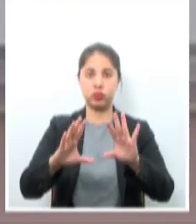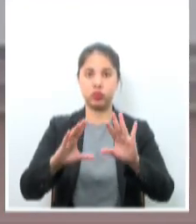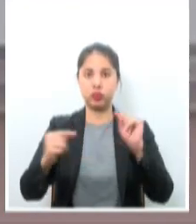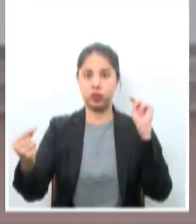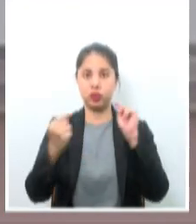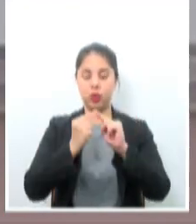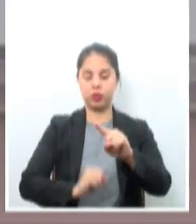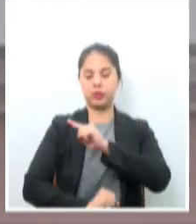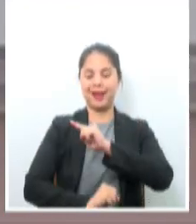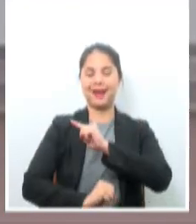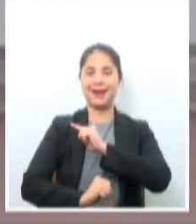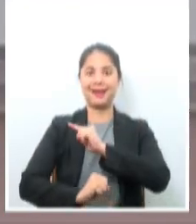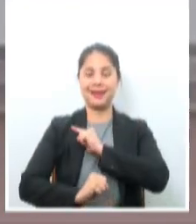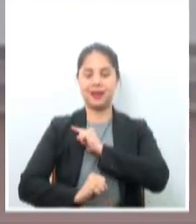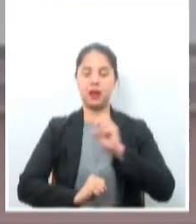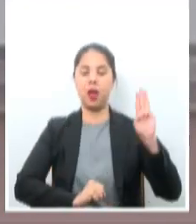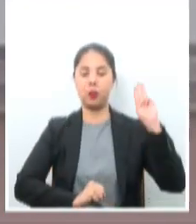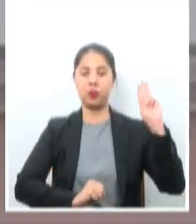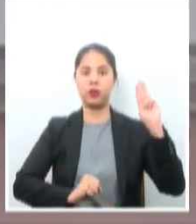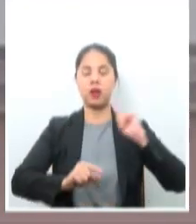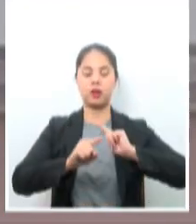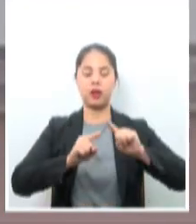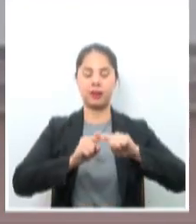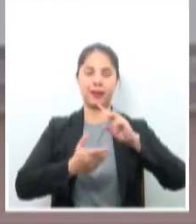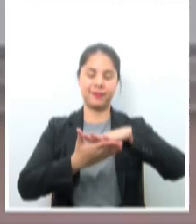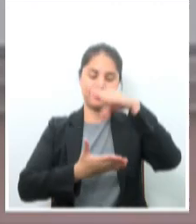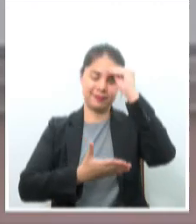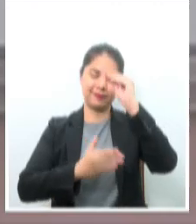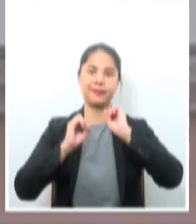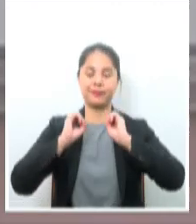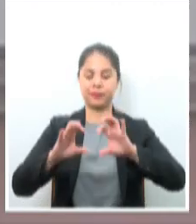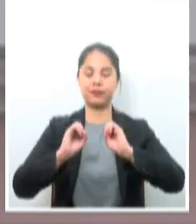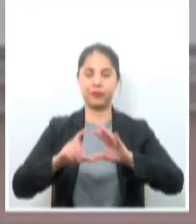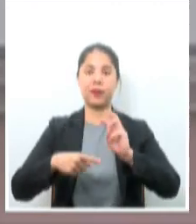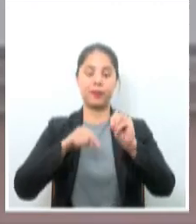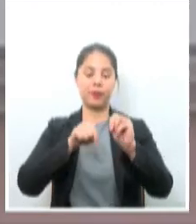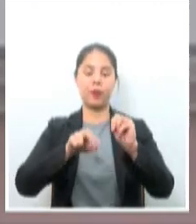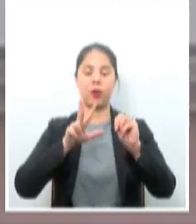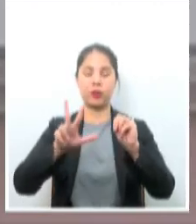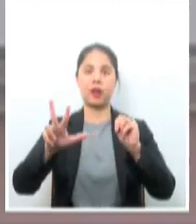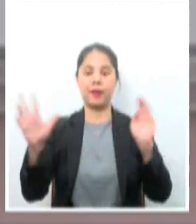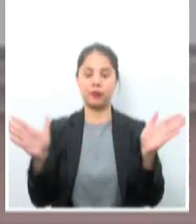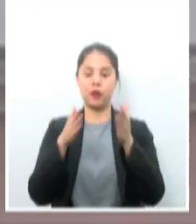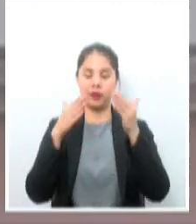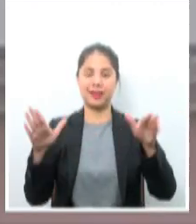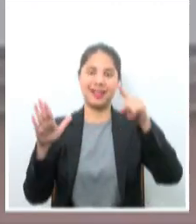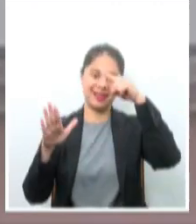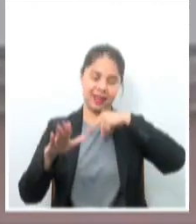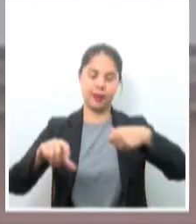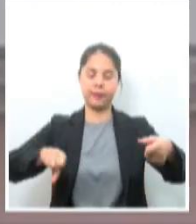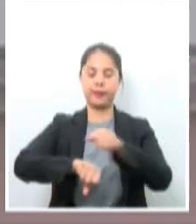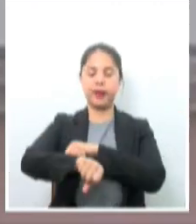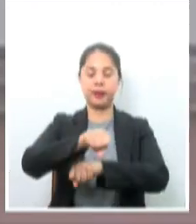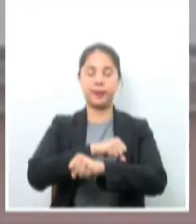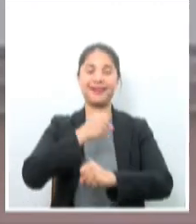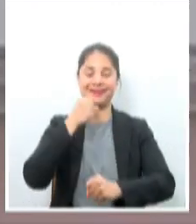พลเมืองและกิจกรรมลูกเสือระดับชั้นมัธยมศึกษาปีที่3วิชาดนตรีไทยปฏิบัติร